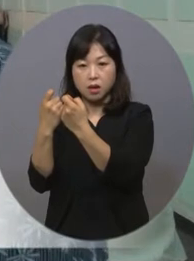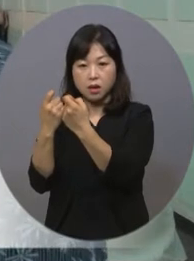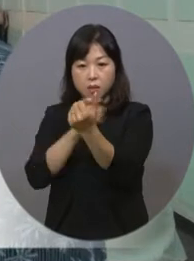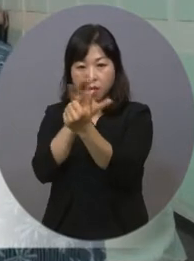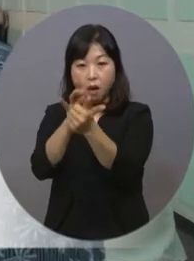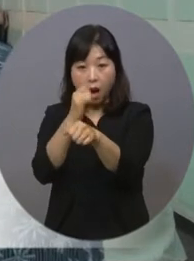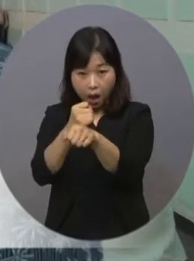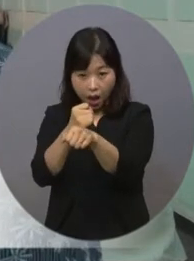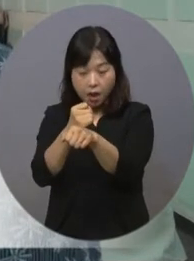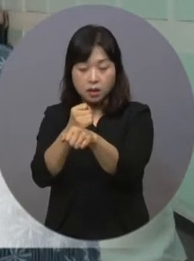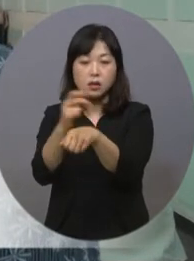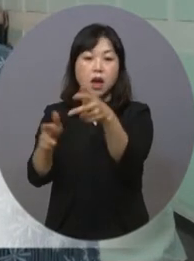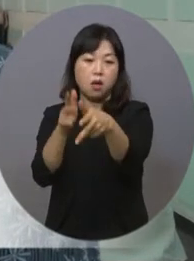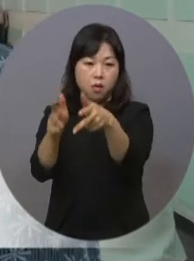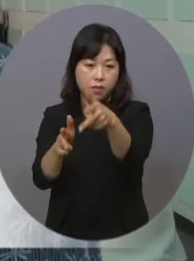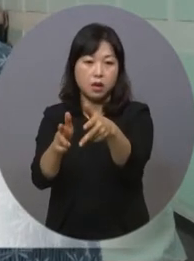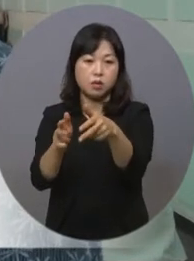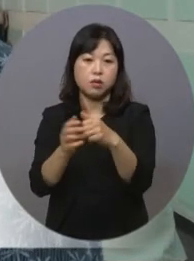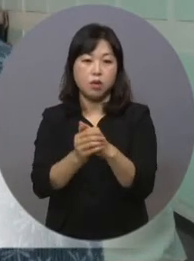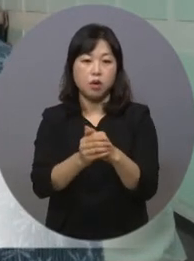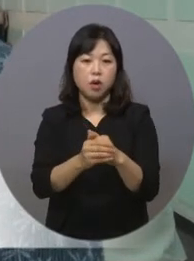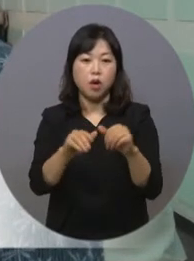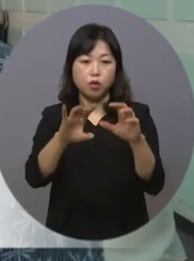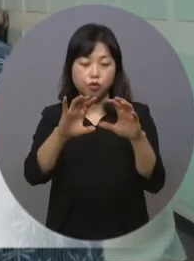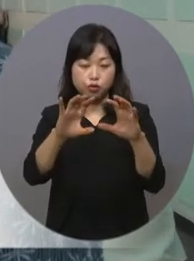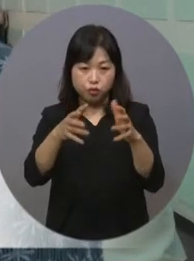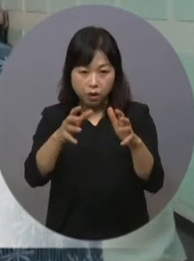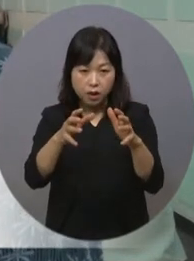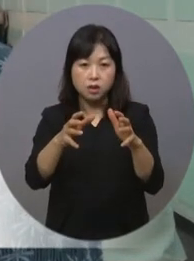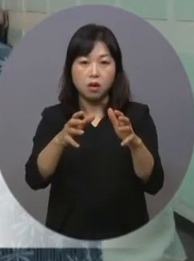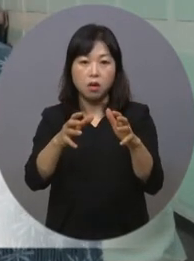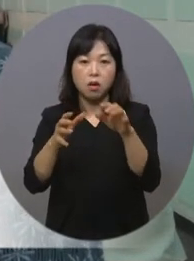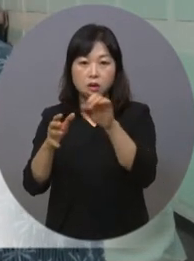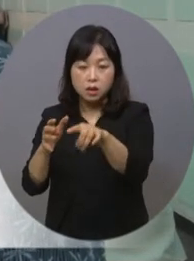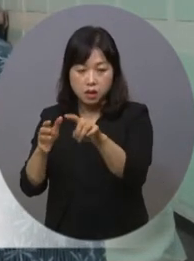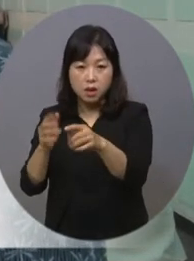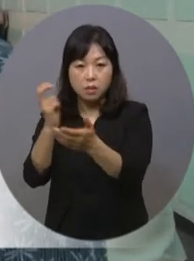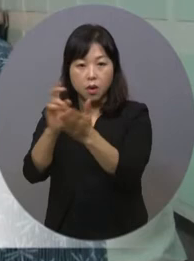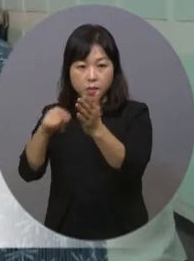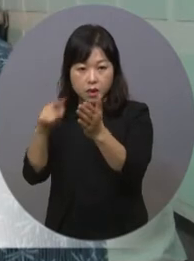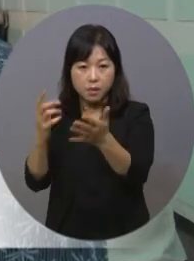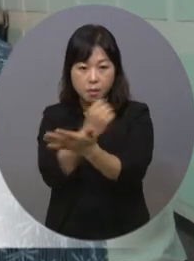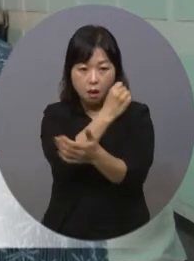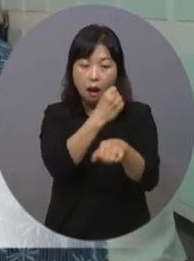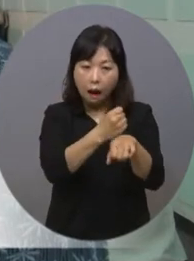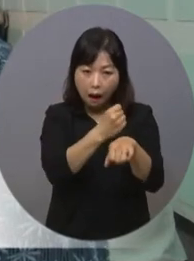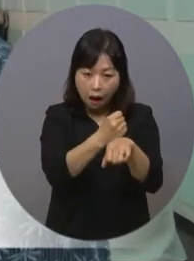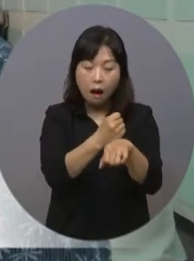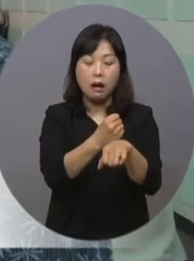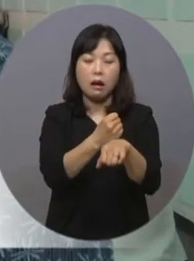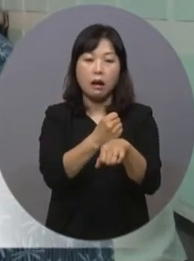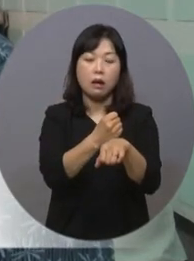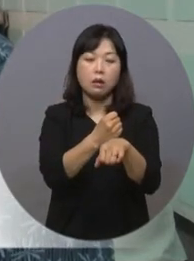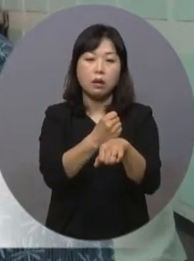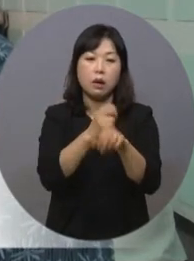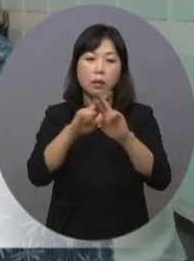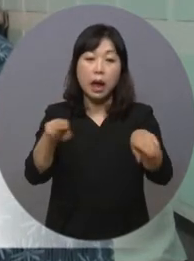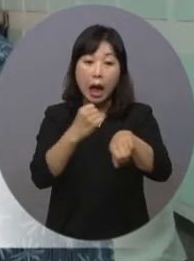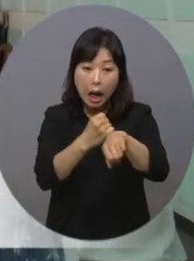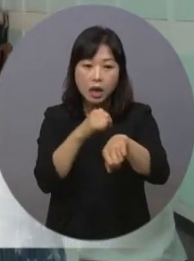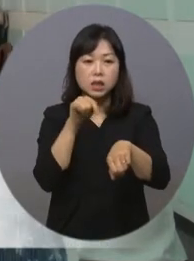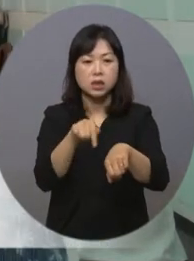하고 법인을 해산시킨다는데 참 서운한 감과 아쉬움이 너무